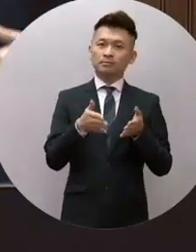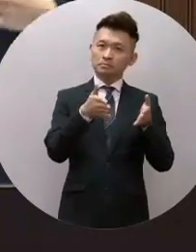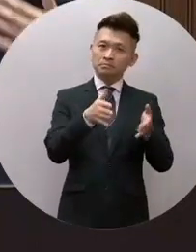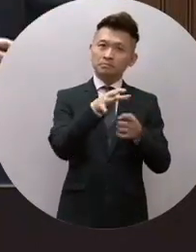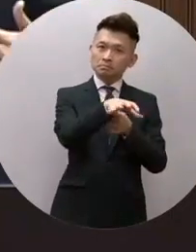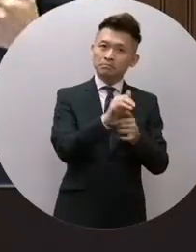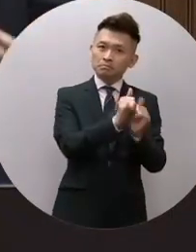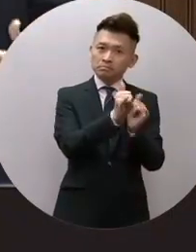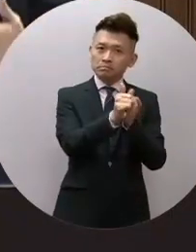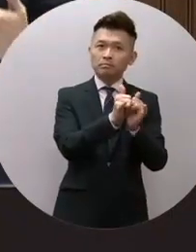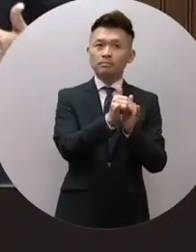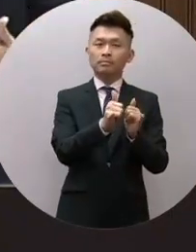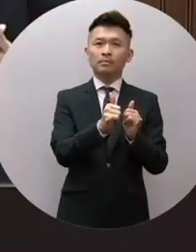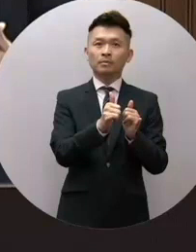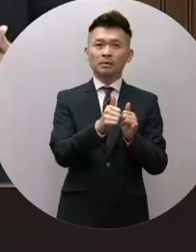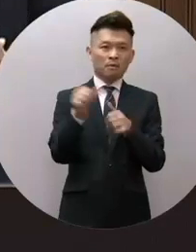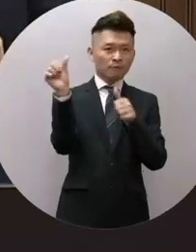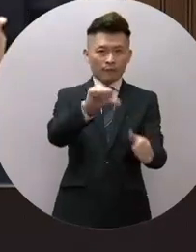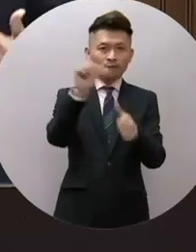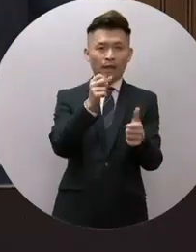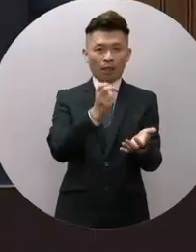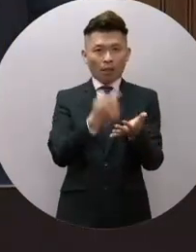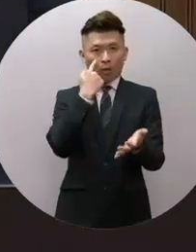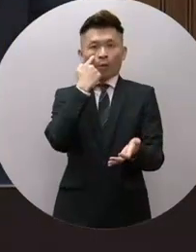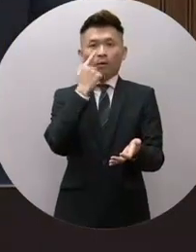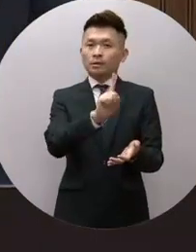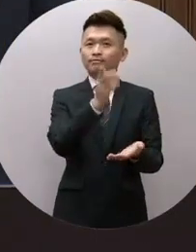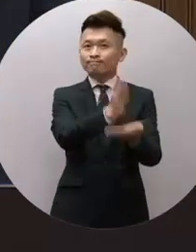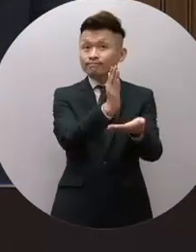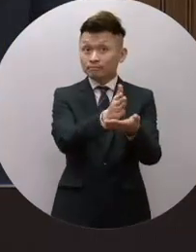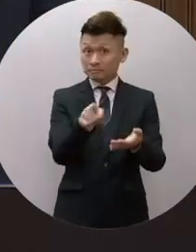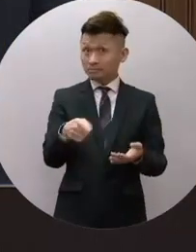农民比较激烈的这种处分的动作，我觉得这个是应该